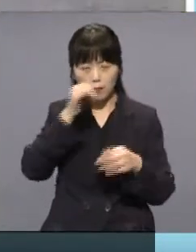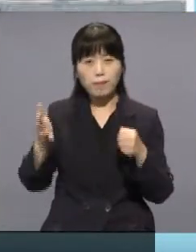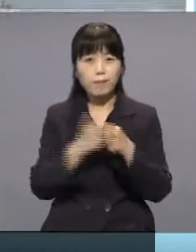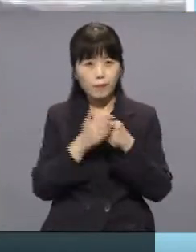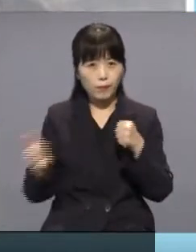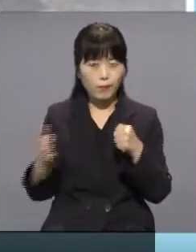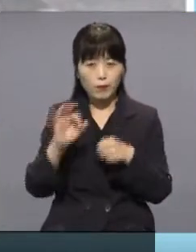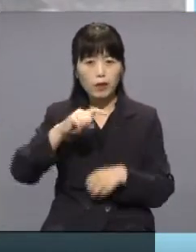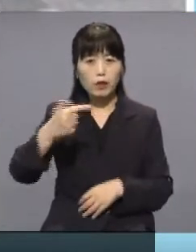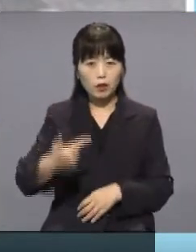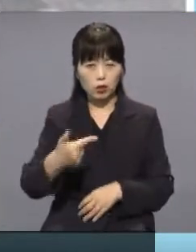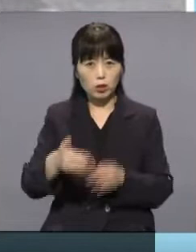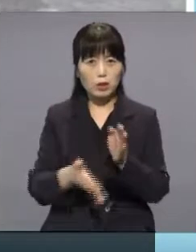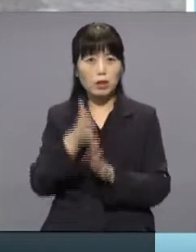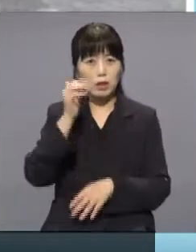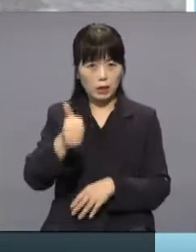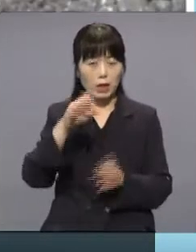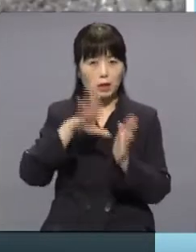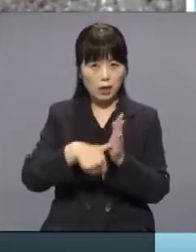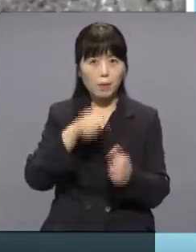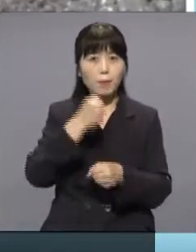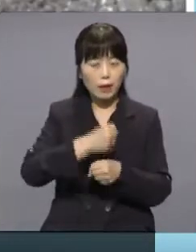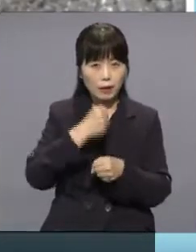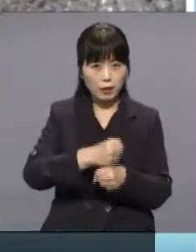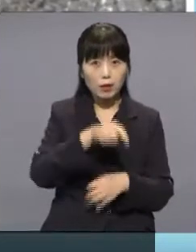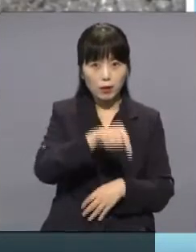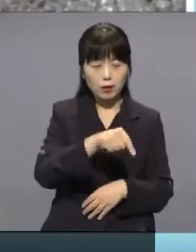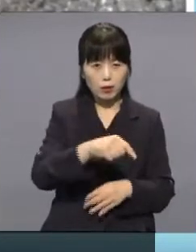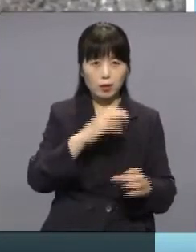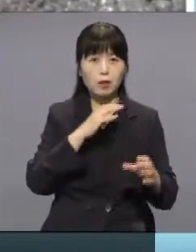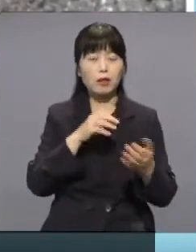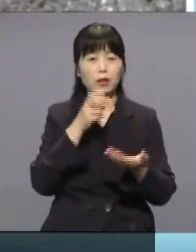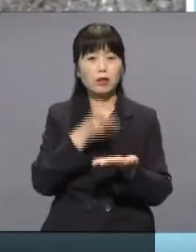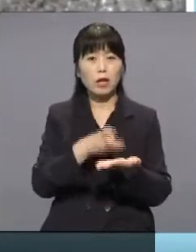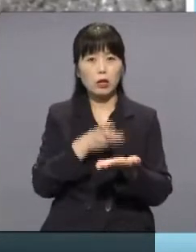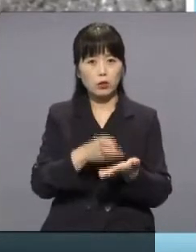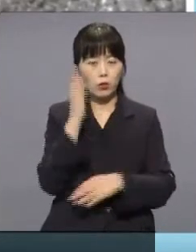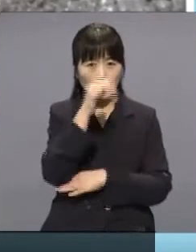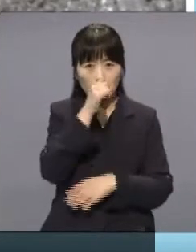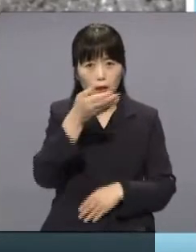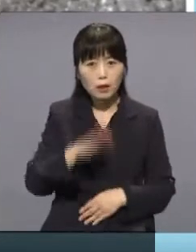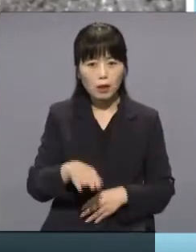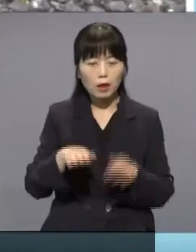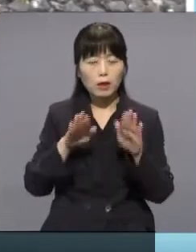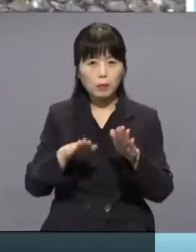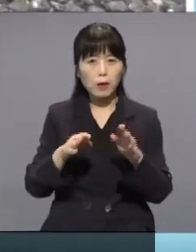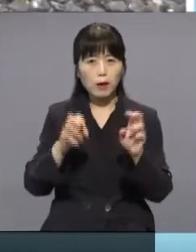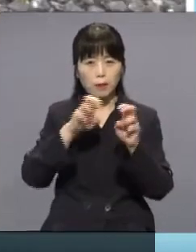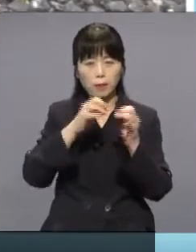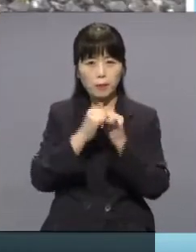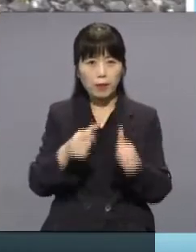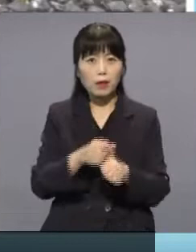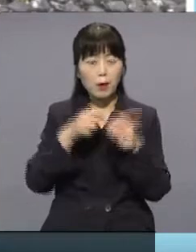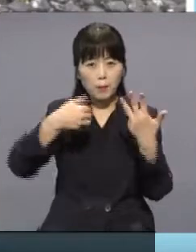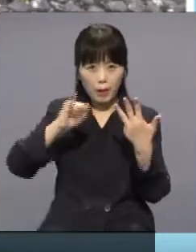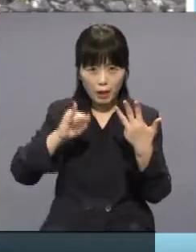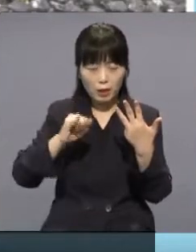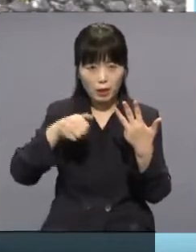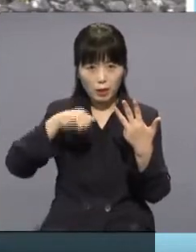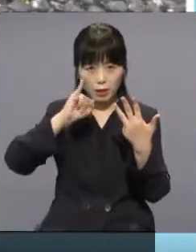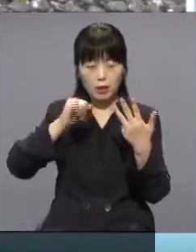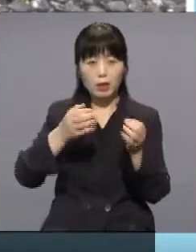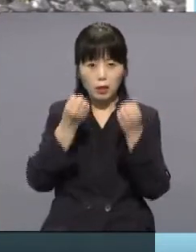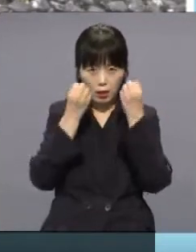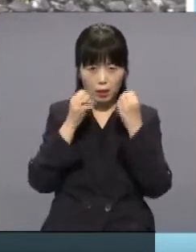때문에 은수미 전 시장 때 만들어진 채널 제도라고 볼 수가 있는데요 하지만 이번 민선 8기 첫 청원이라는